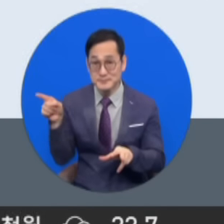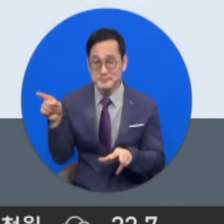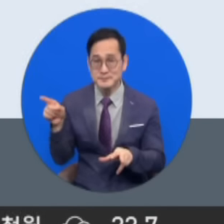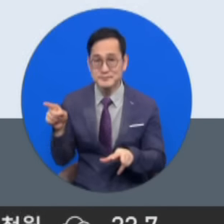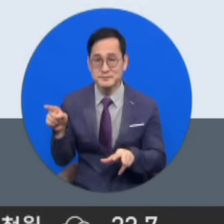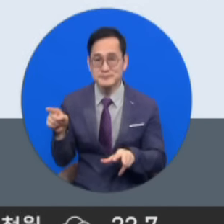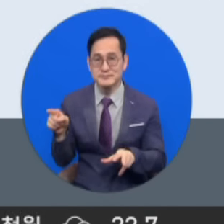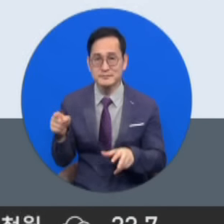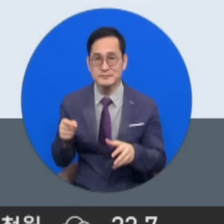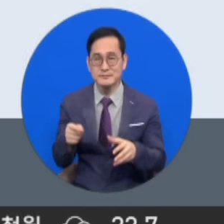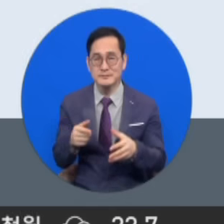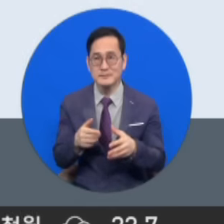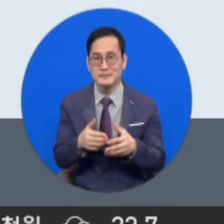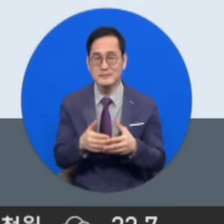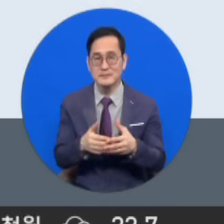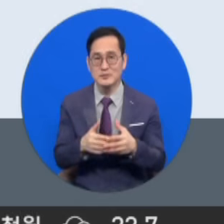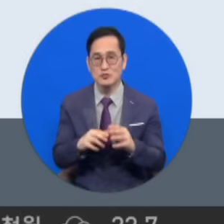전당대회